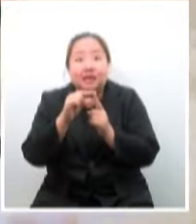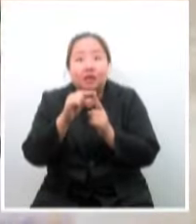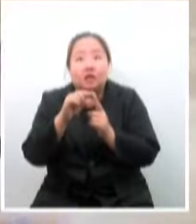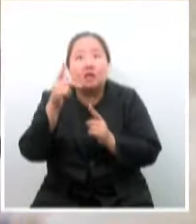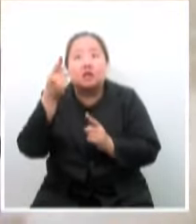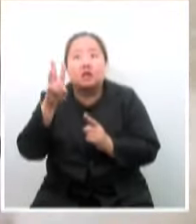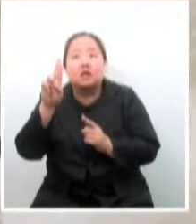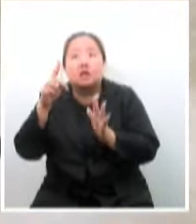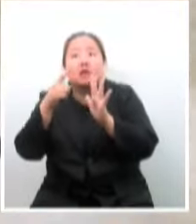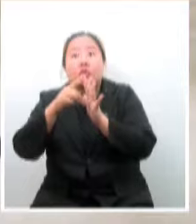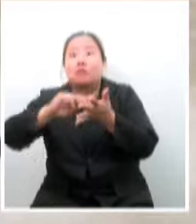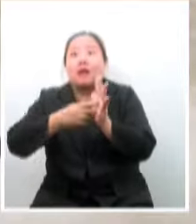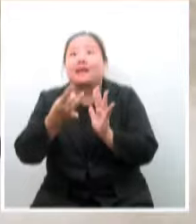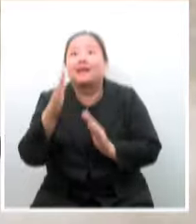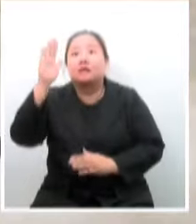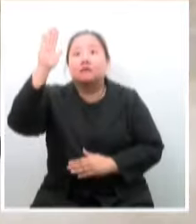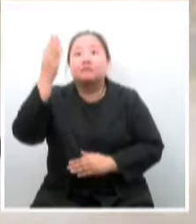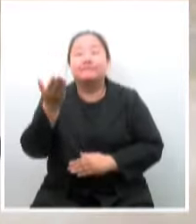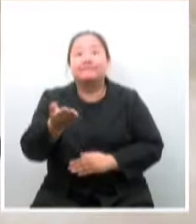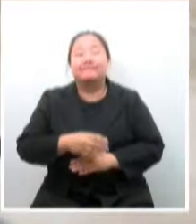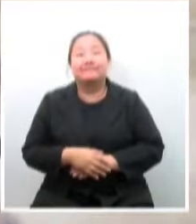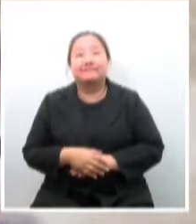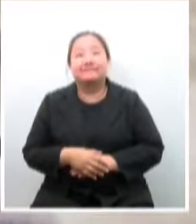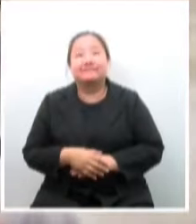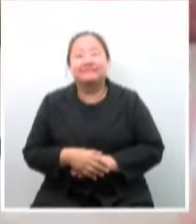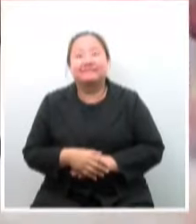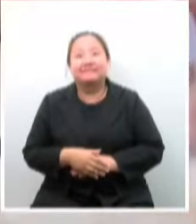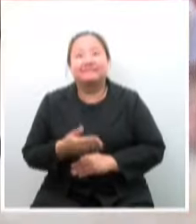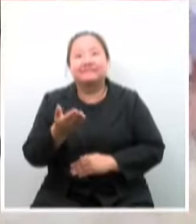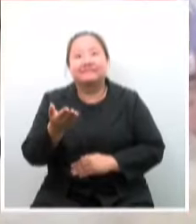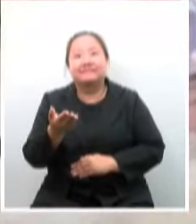ครุแปลว่าอะไรยกมือพจ